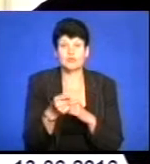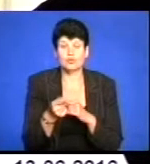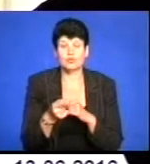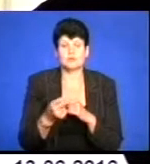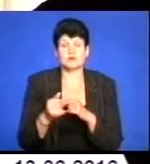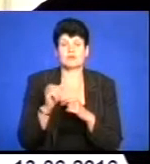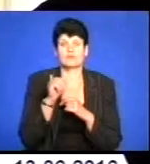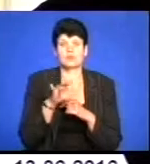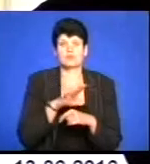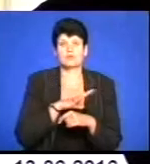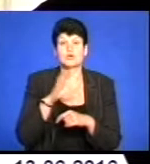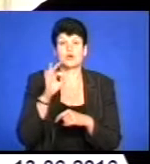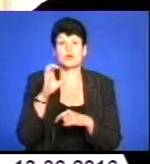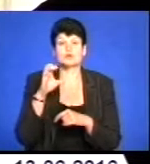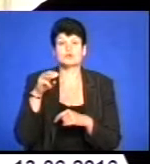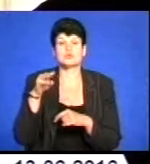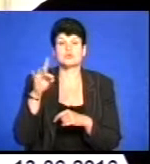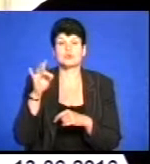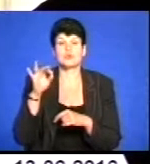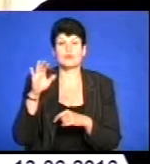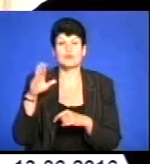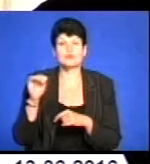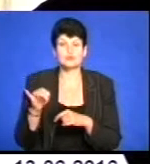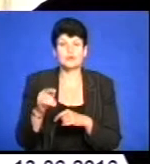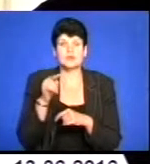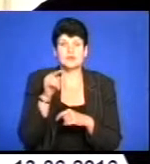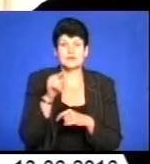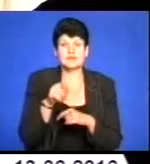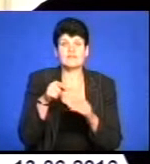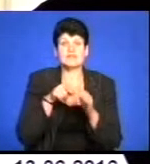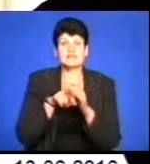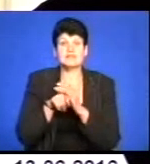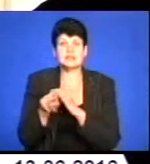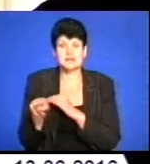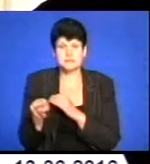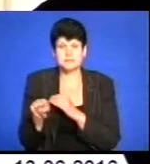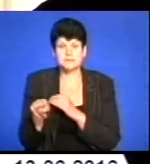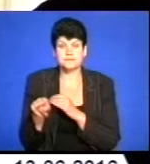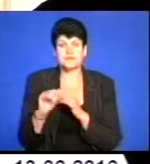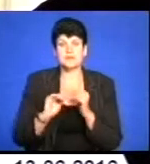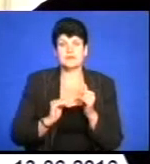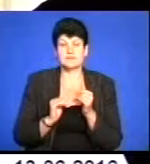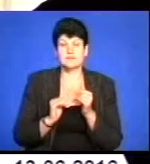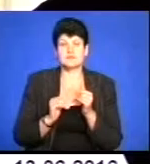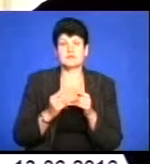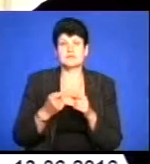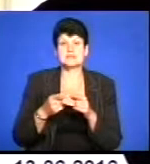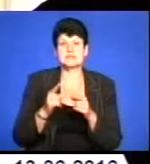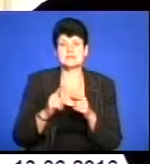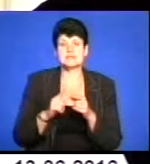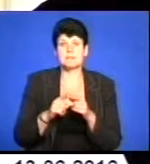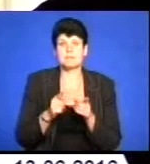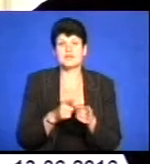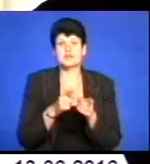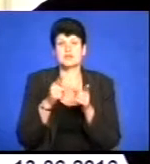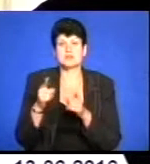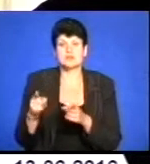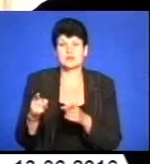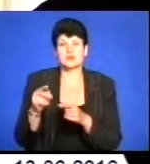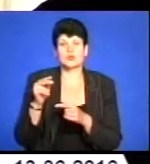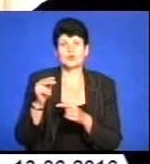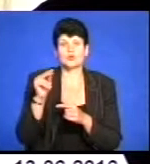Платте половину грошей і через 3 дні вам буде машина. І в суботу мала бути машина, машини в суботу не було. Я в